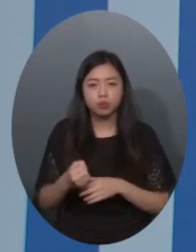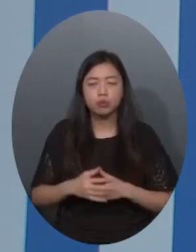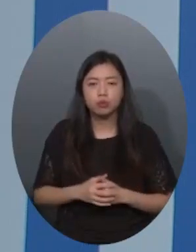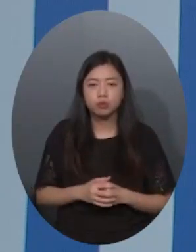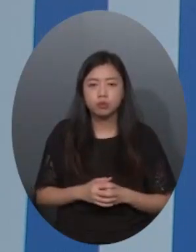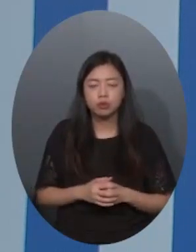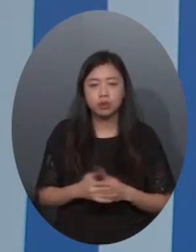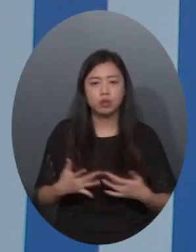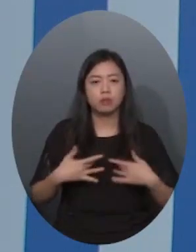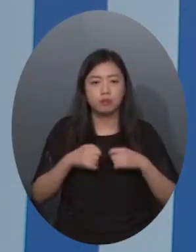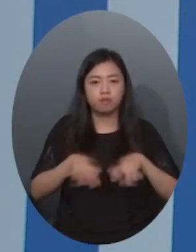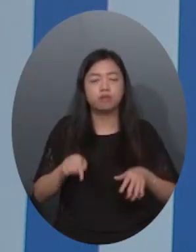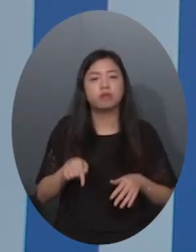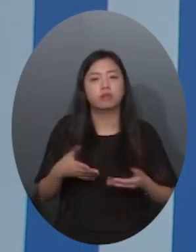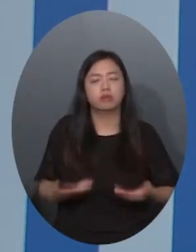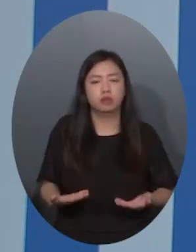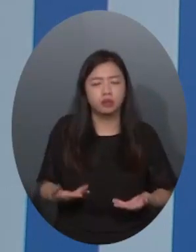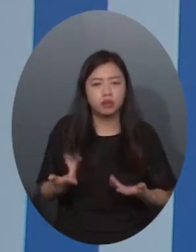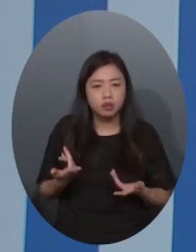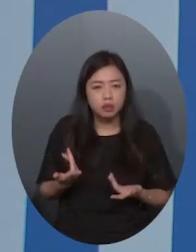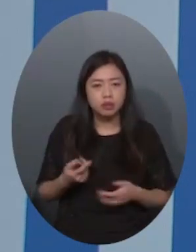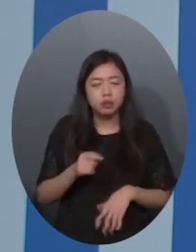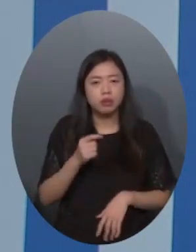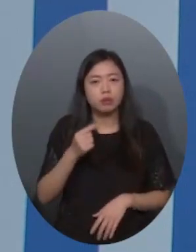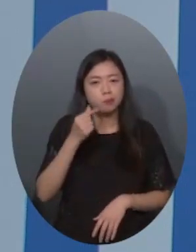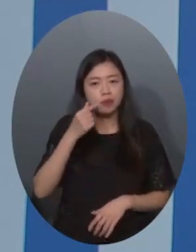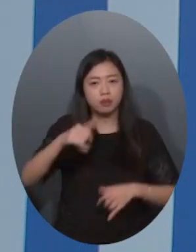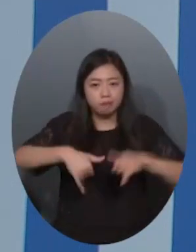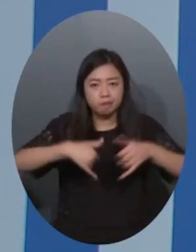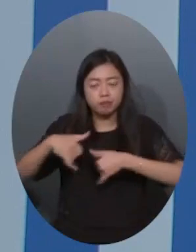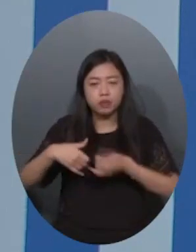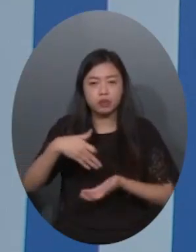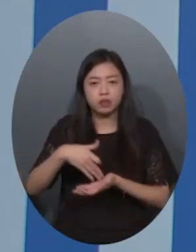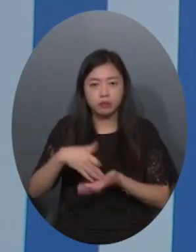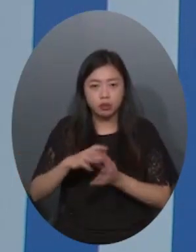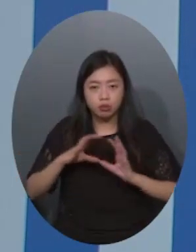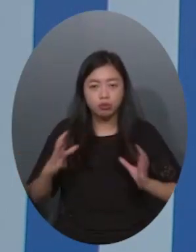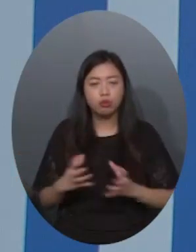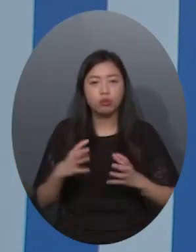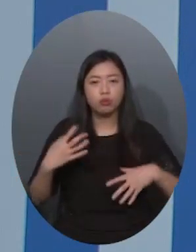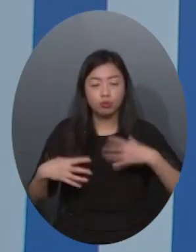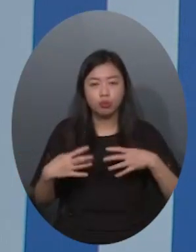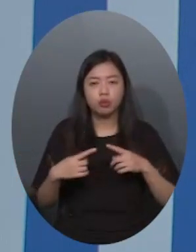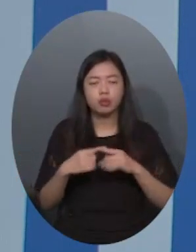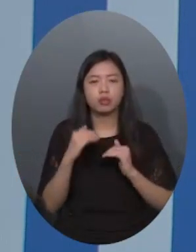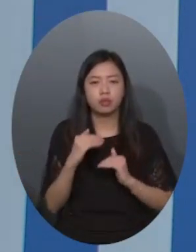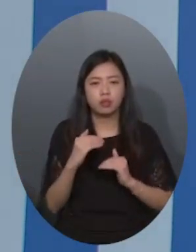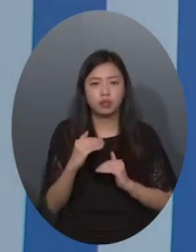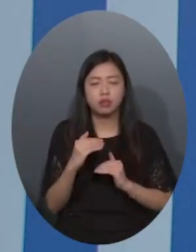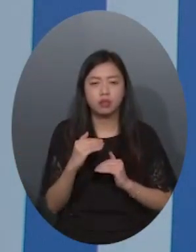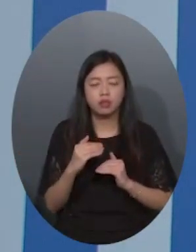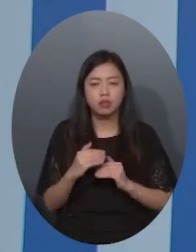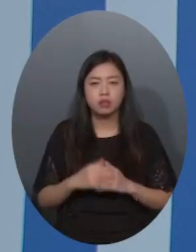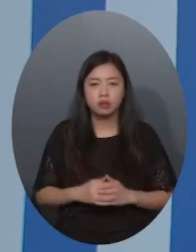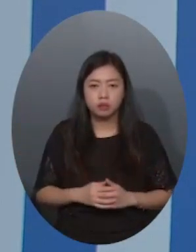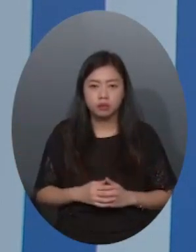由于疫情关系，今年可以亲身到嚟会场参与周年成员大会的股东人数有限，所